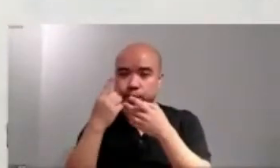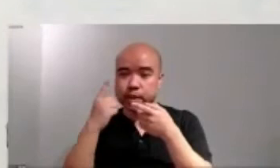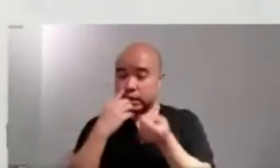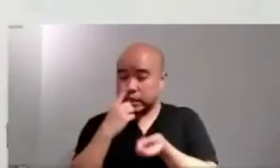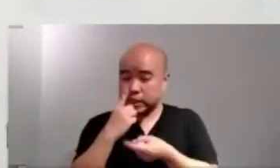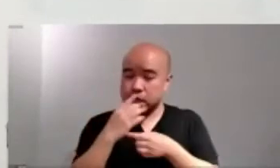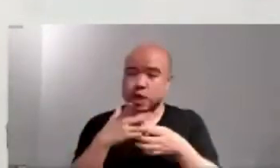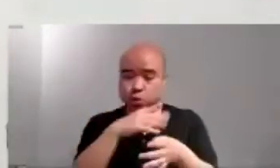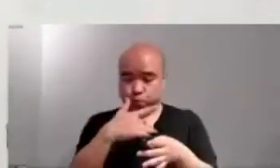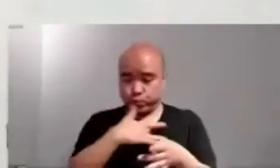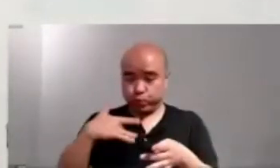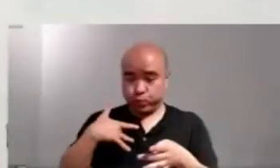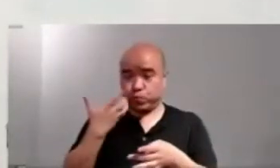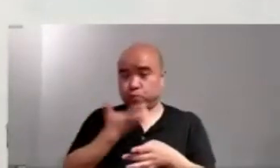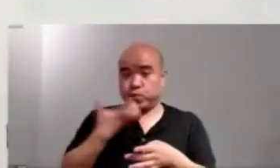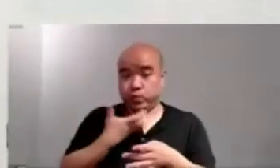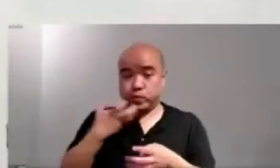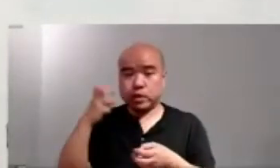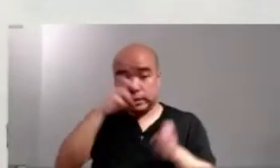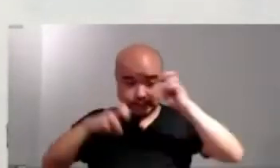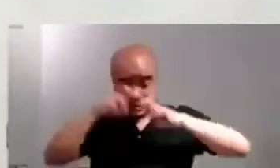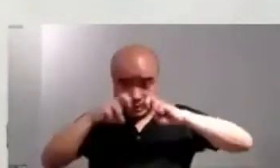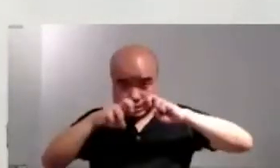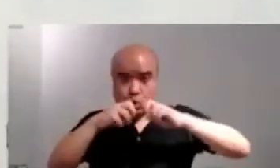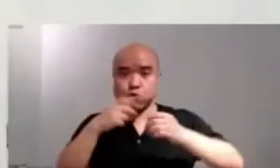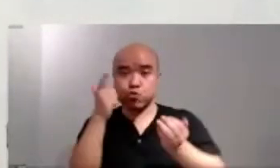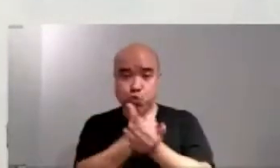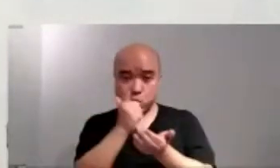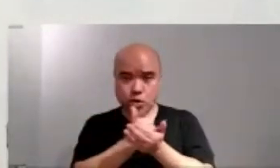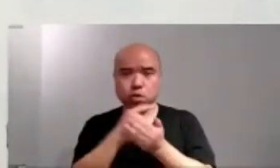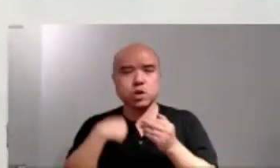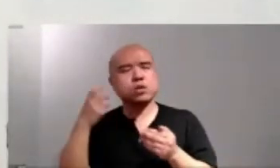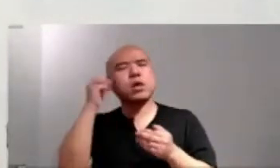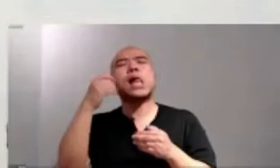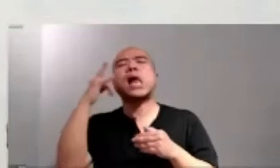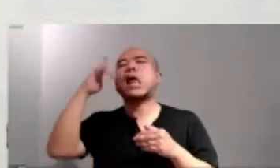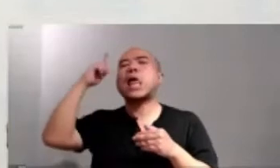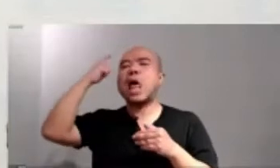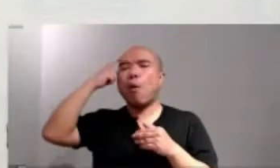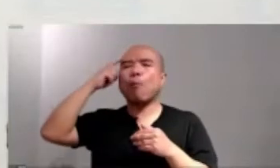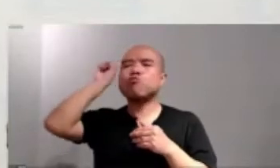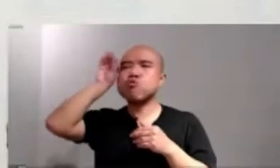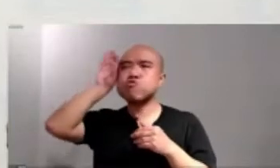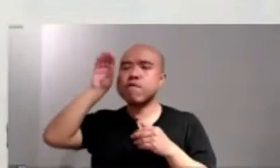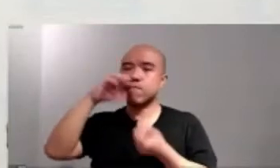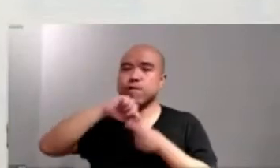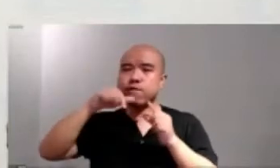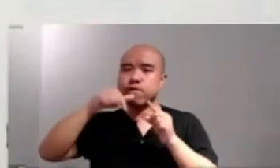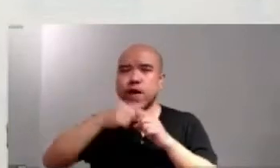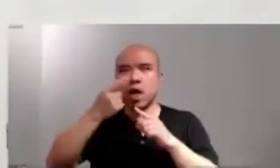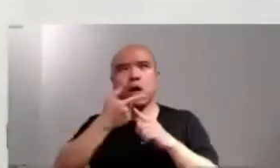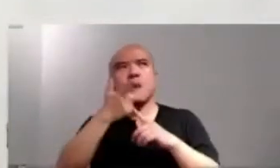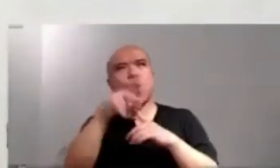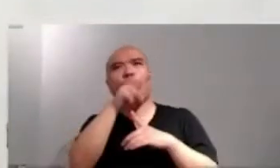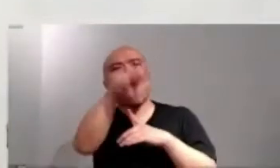啲可以俾香港嘅市民更加容易有呢、接觸到呢個檢測嘅機會